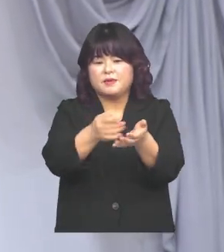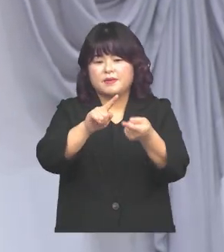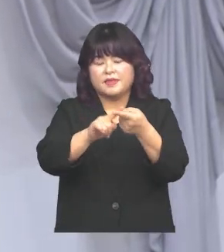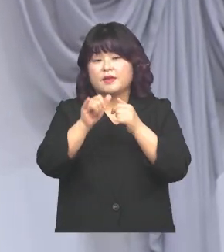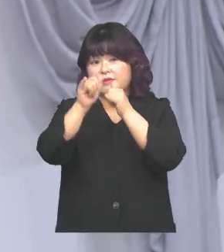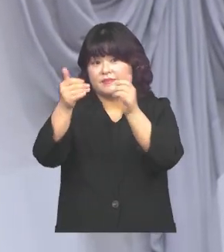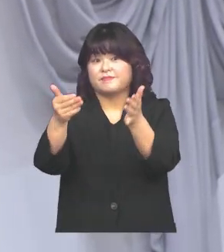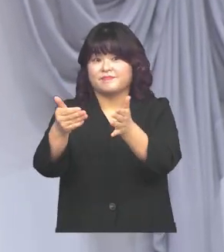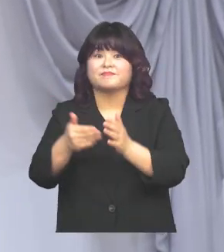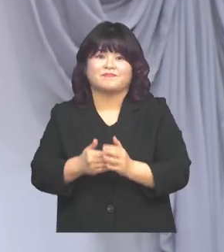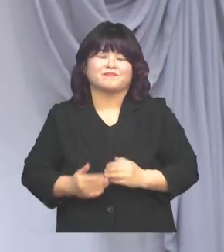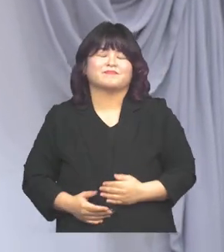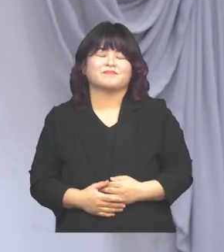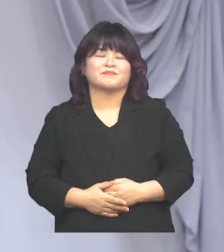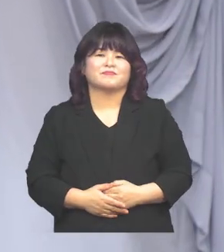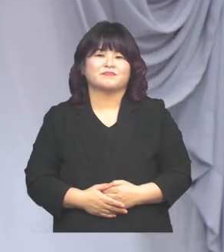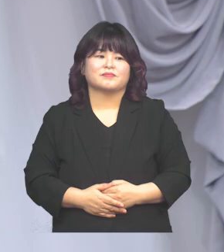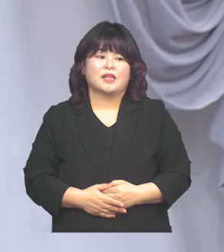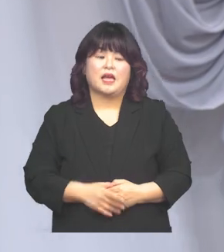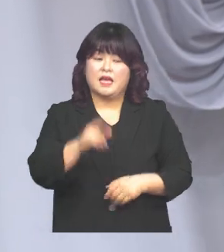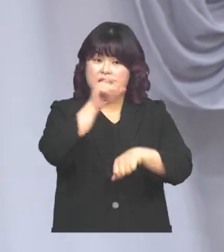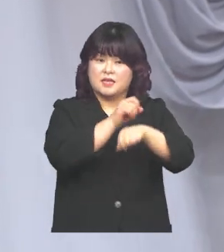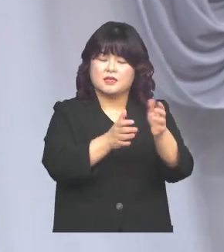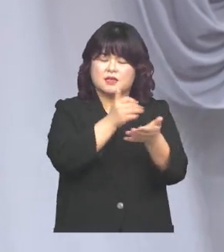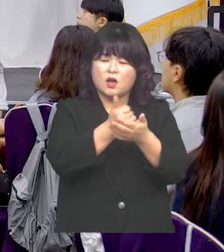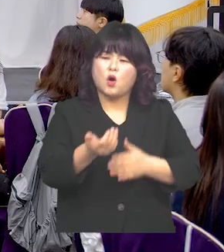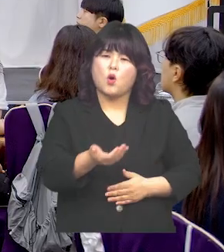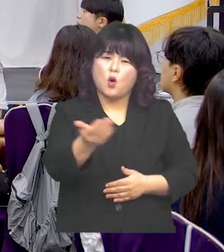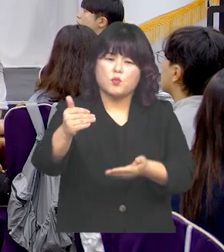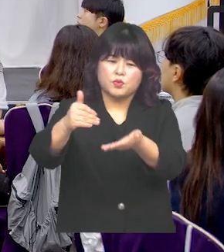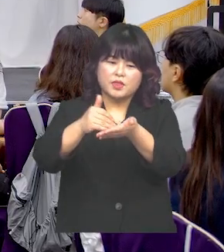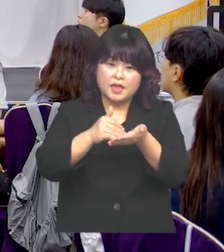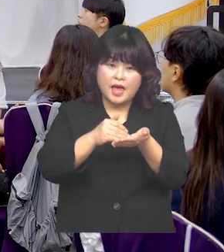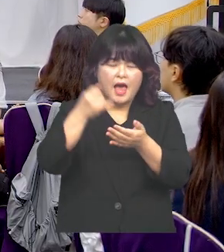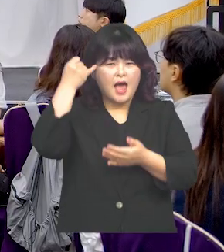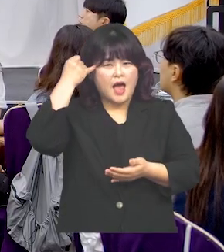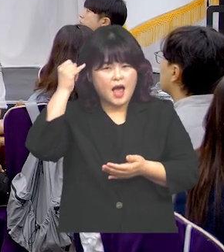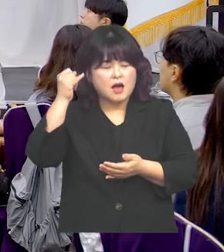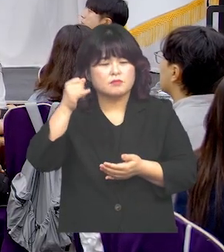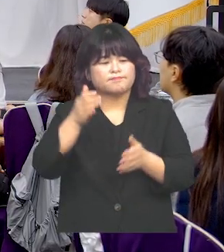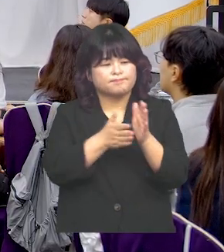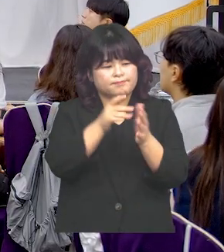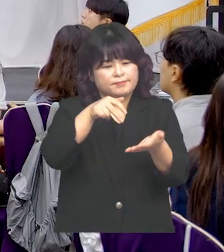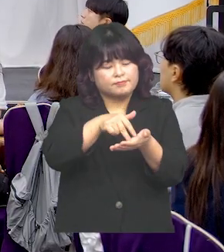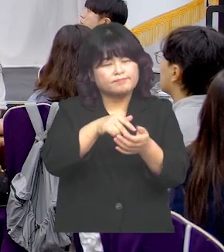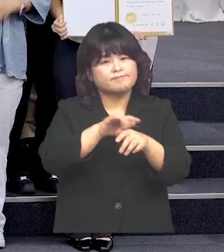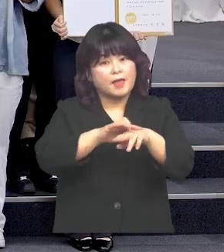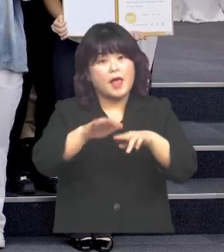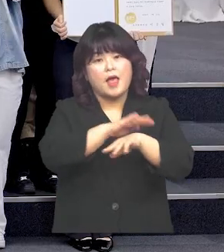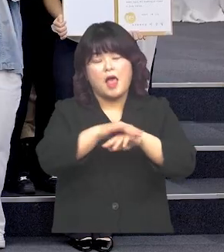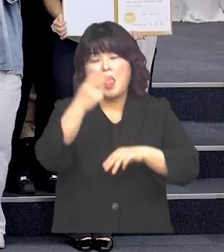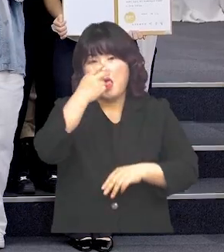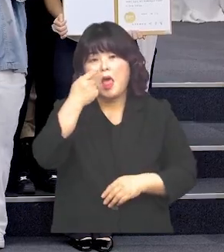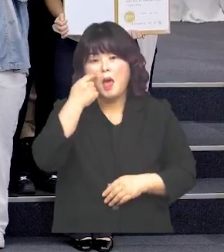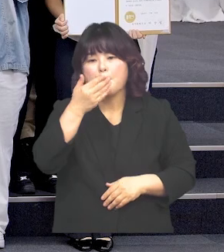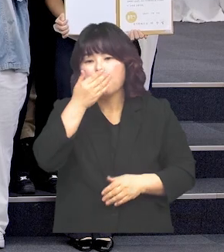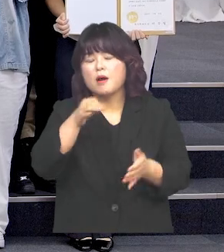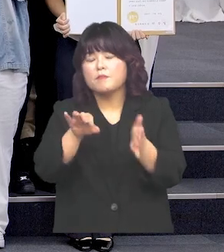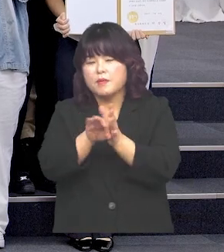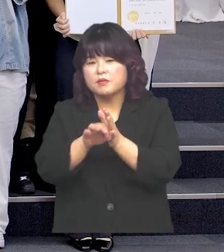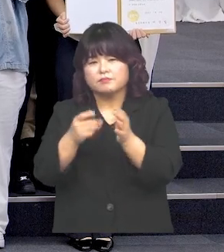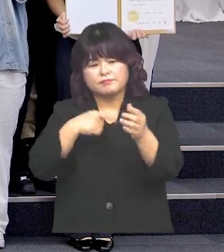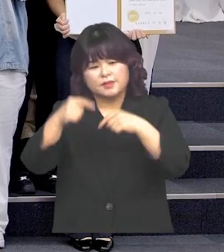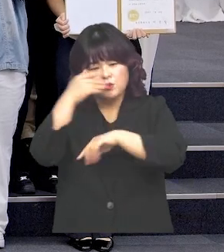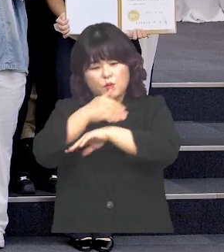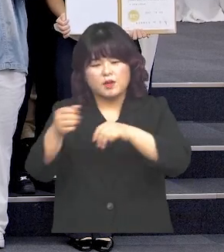팀에게 상장을 수여했습니다. 이 시장은 여러분이 제안한 아이디어는 시가 면밀히 검토해 가능한 한